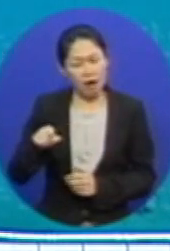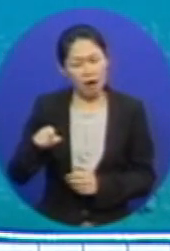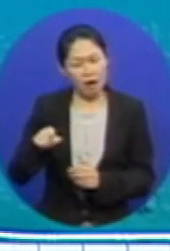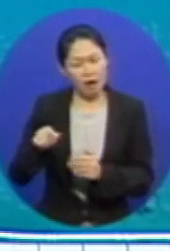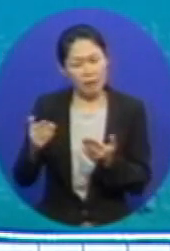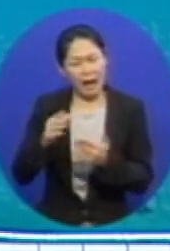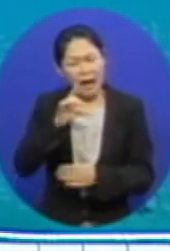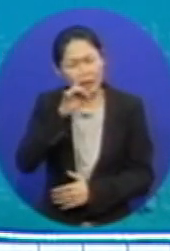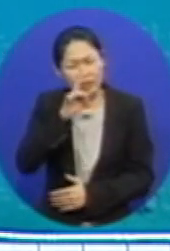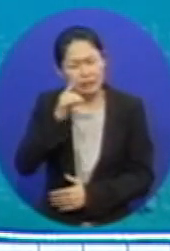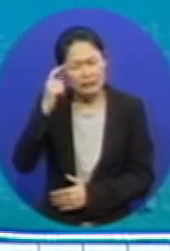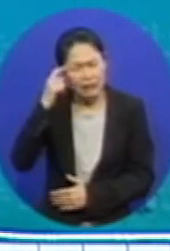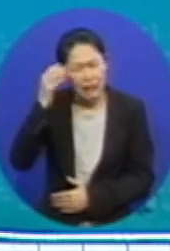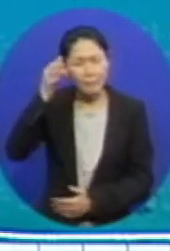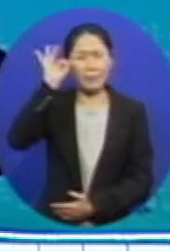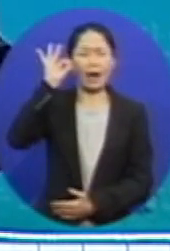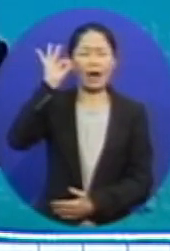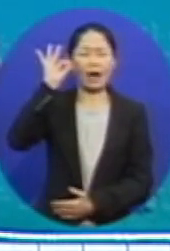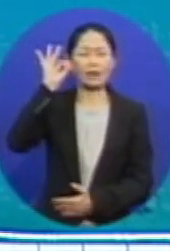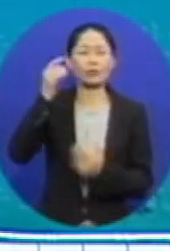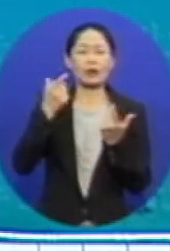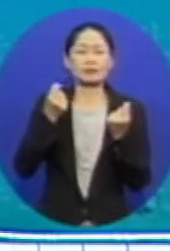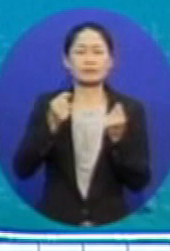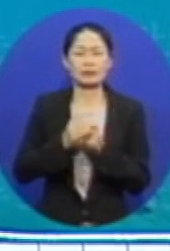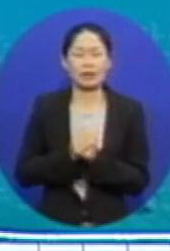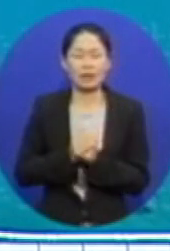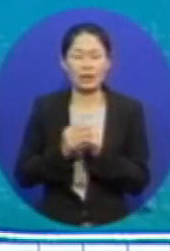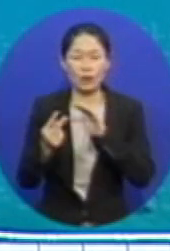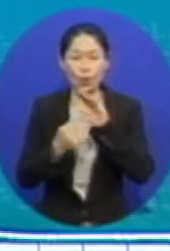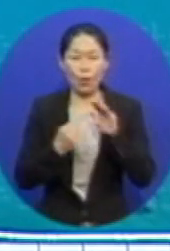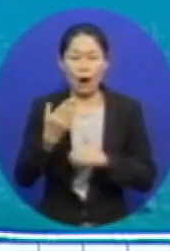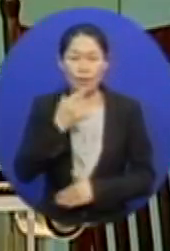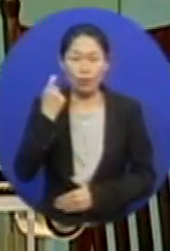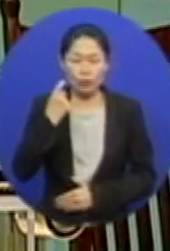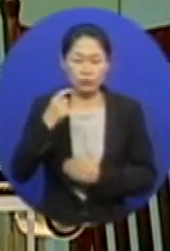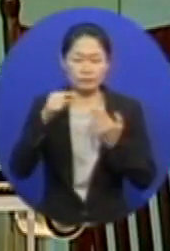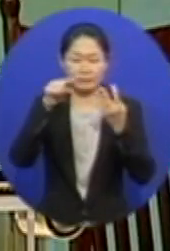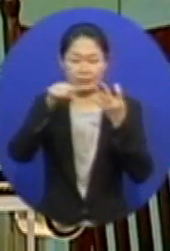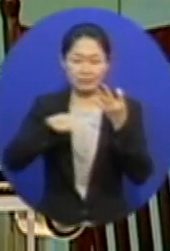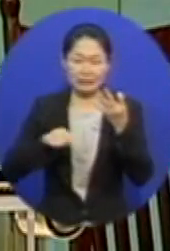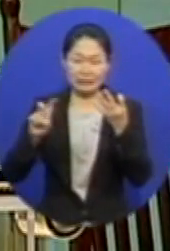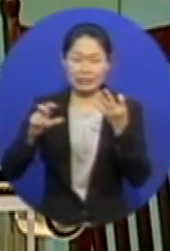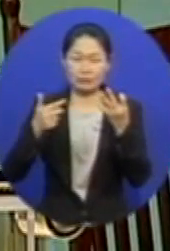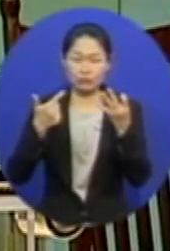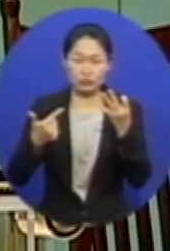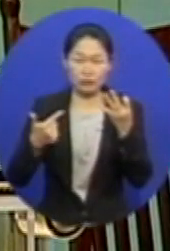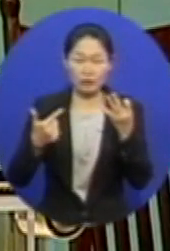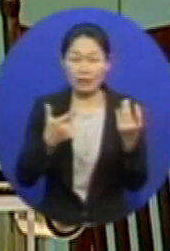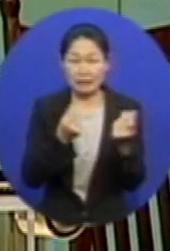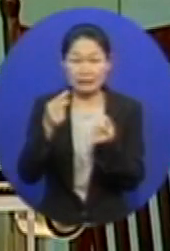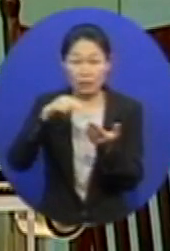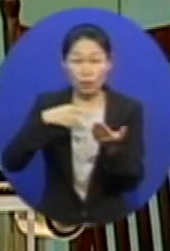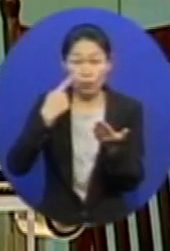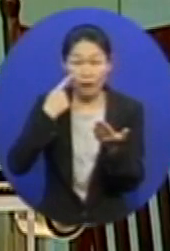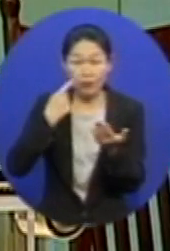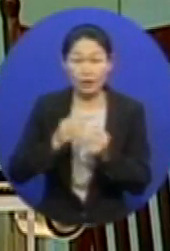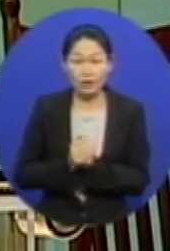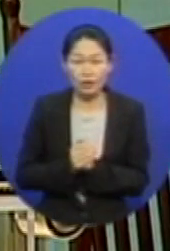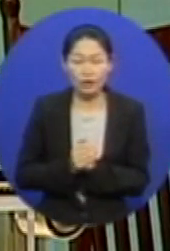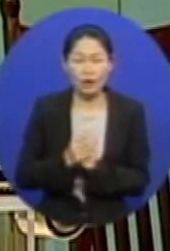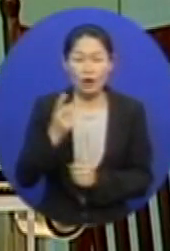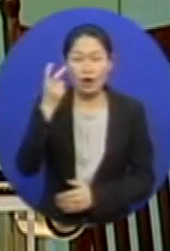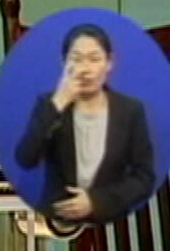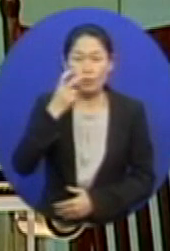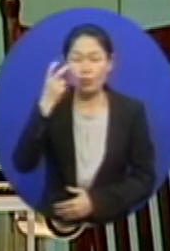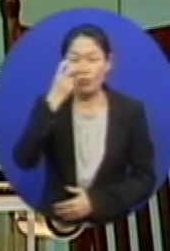떠오르는 거예요 요한복음 14장 26절에 우리 같이 읽어 보실 까요 보혜사